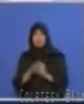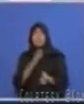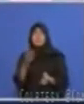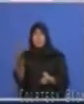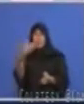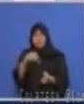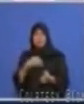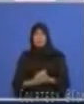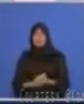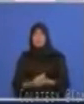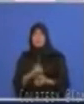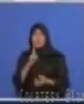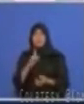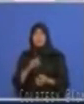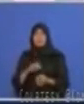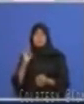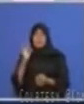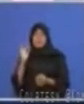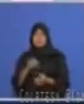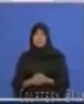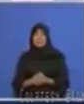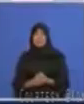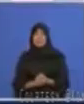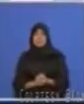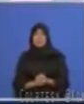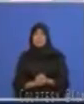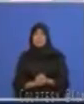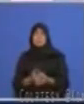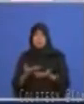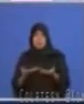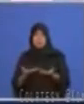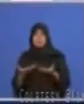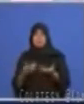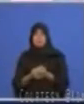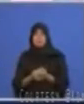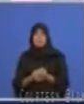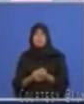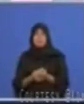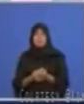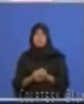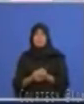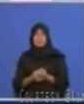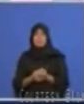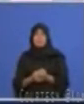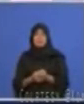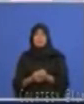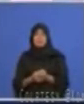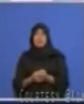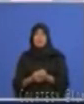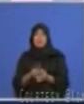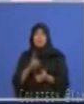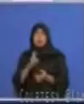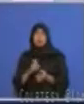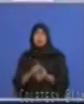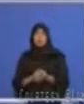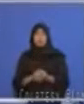sekarang ya Saya kira ee memang ini memerlukan suatu komitmen